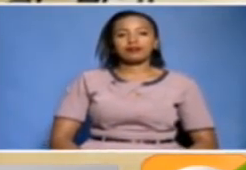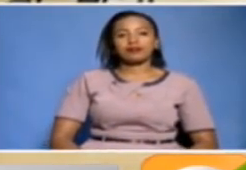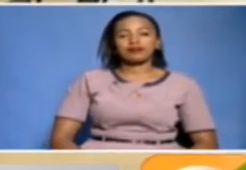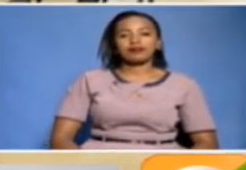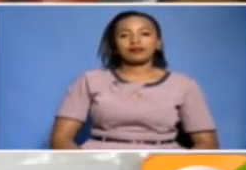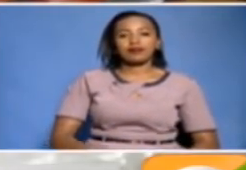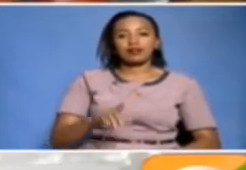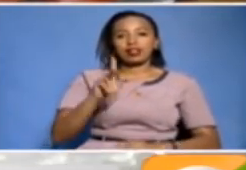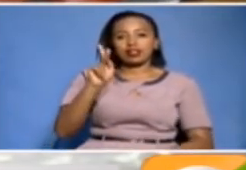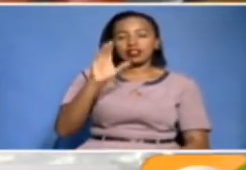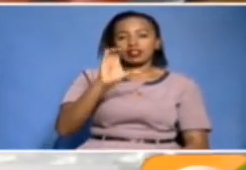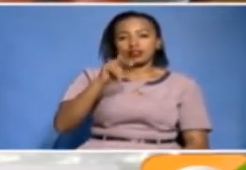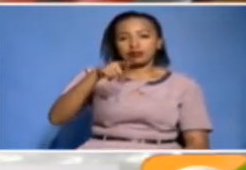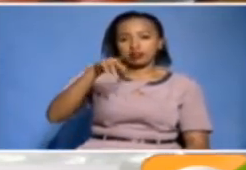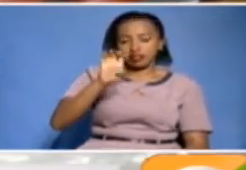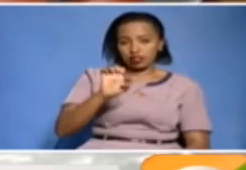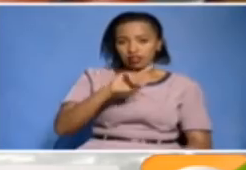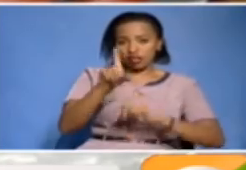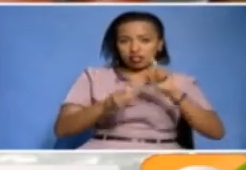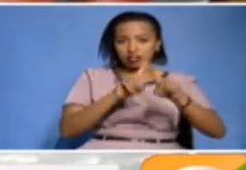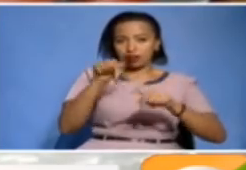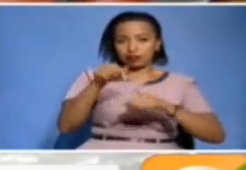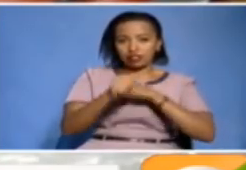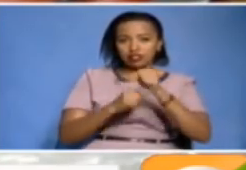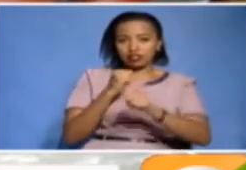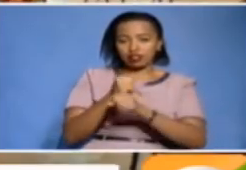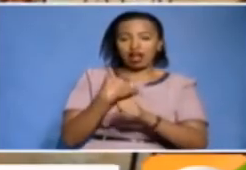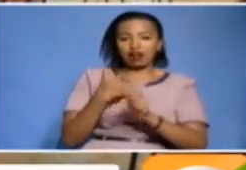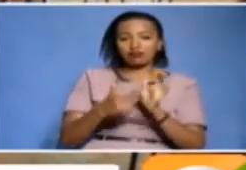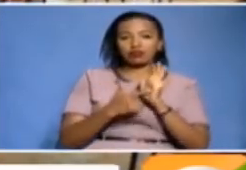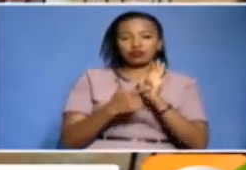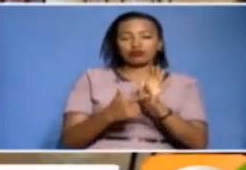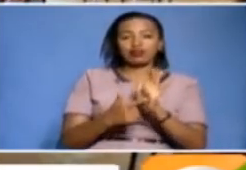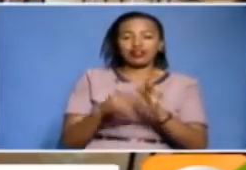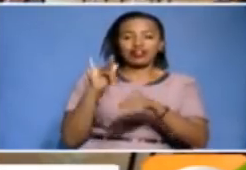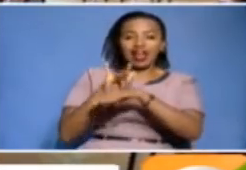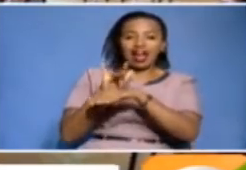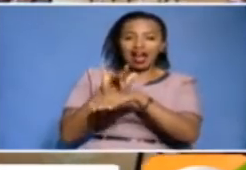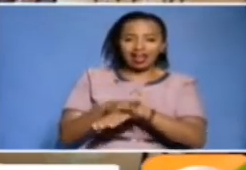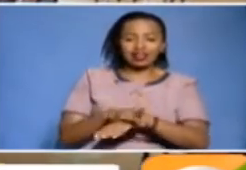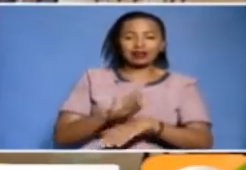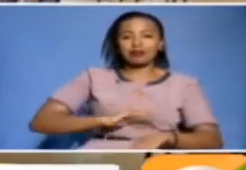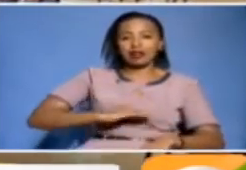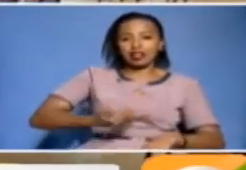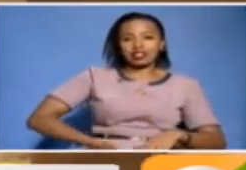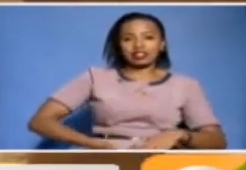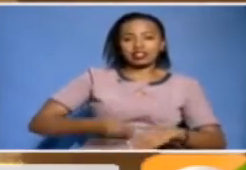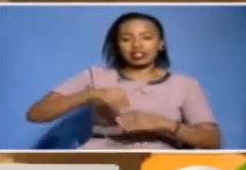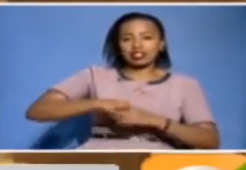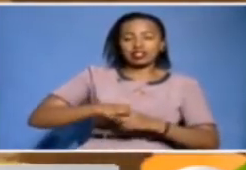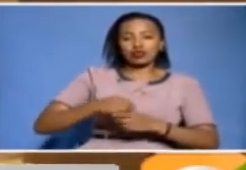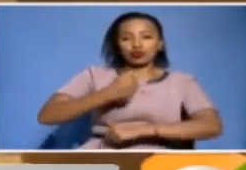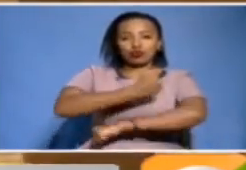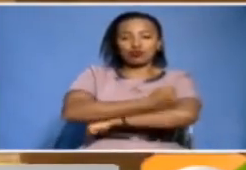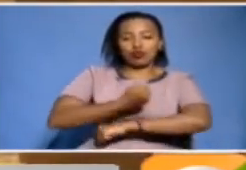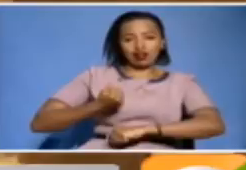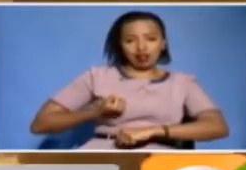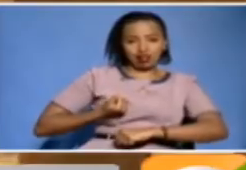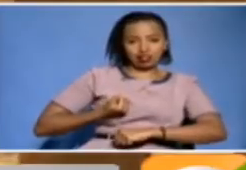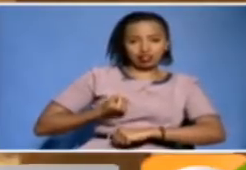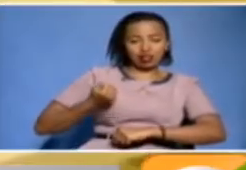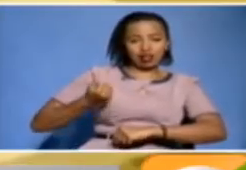Mtihani wa kitaifa wa KCPE mwaka huu umedhihirisha tatizo la mimba ya mapema miongoni mwa wasichana wa shule humu nchini. Wasichana